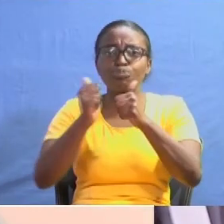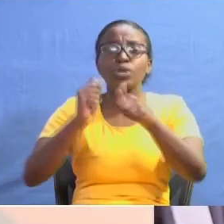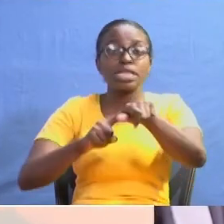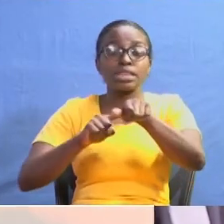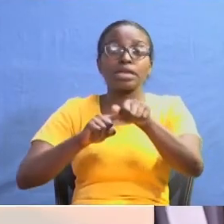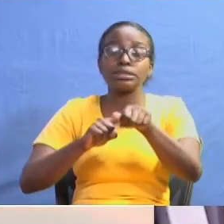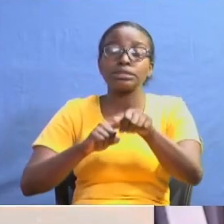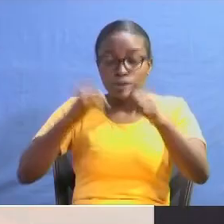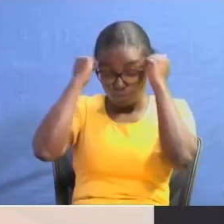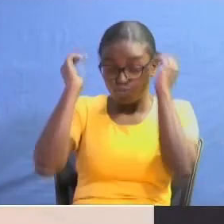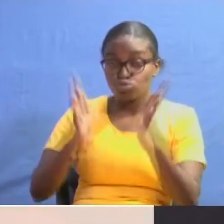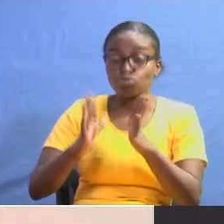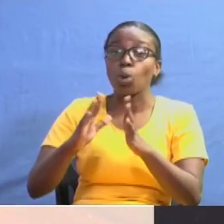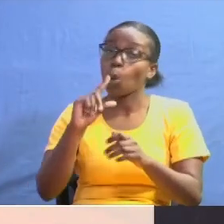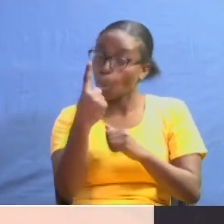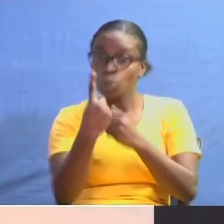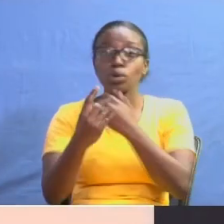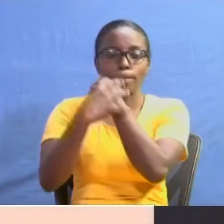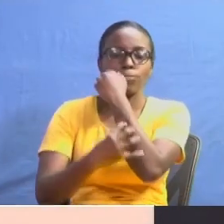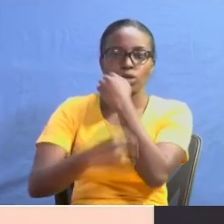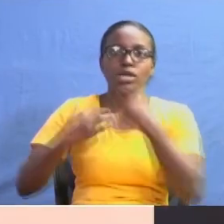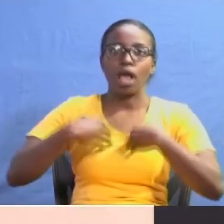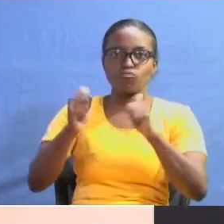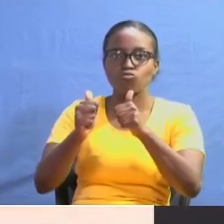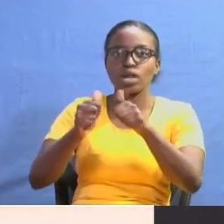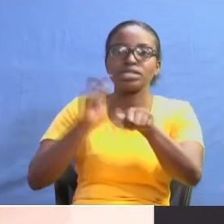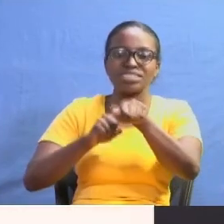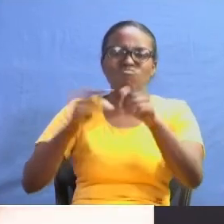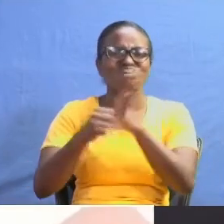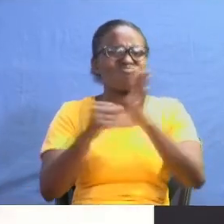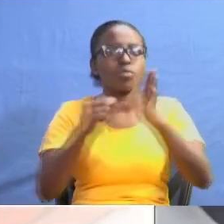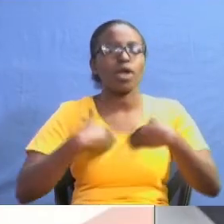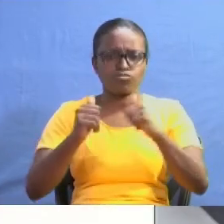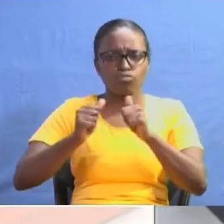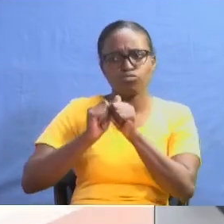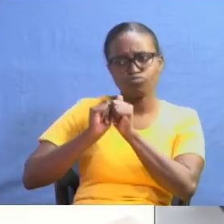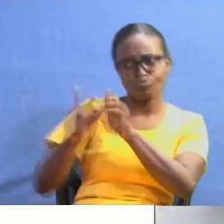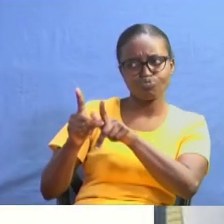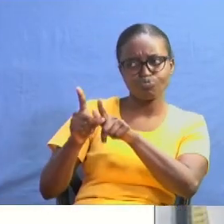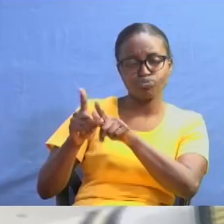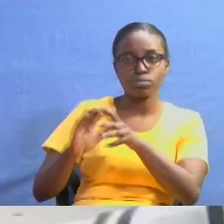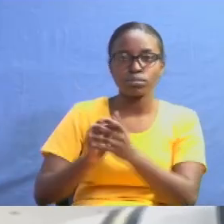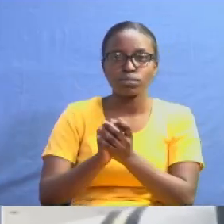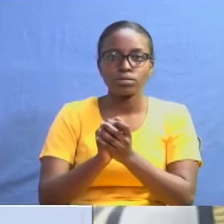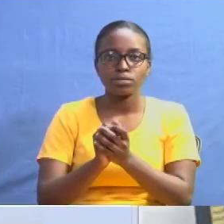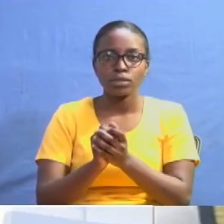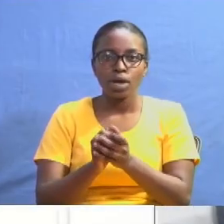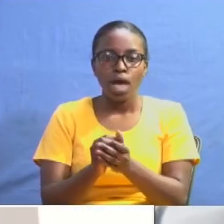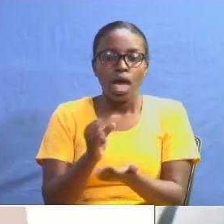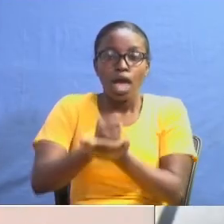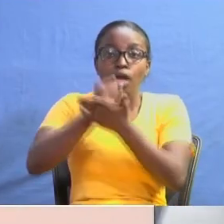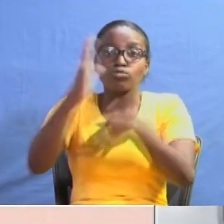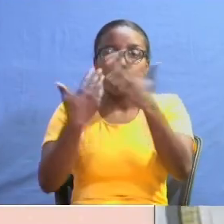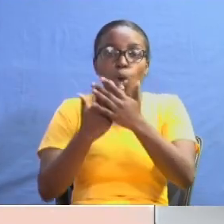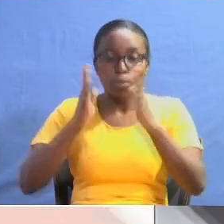wa familia maskini katika hali ngumu na hivyo unapaswa kutupiliwa mbali. They are saying that they are helping the more needy